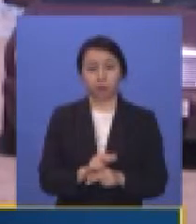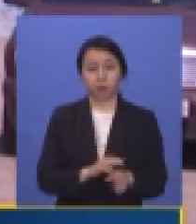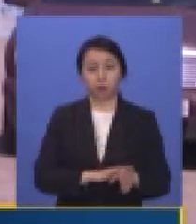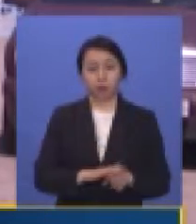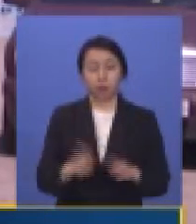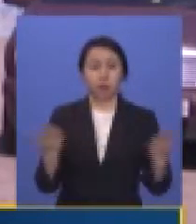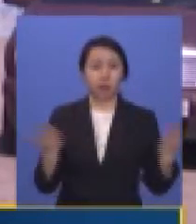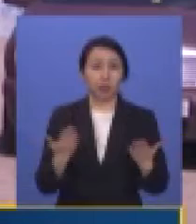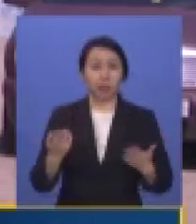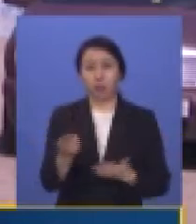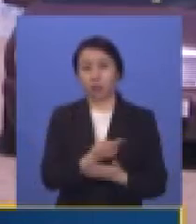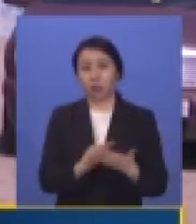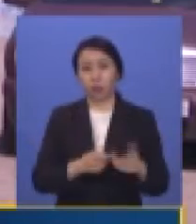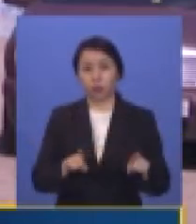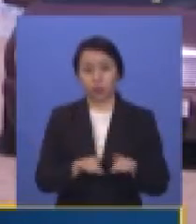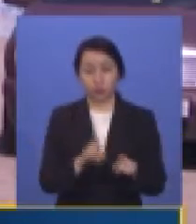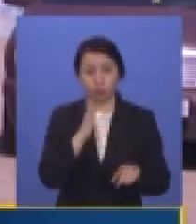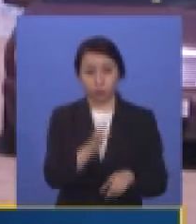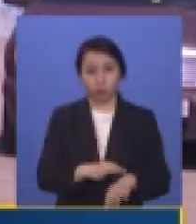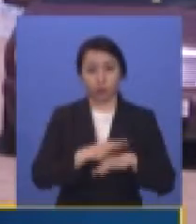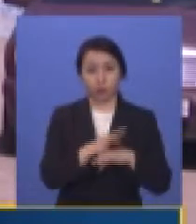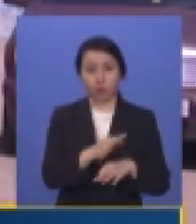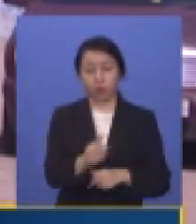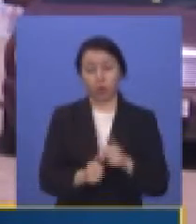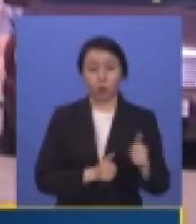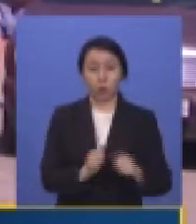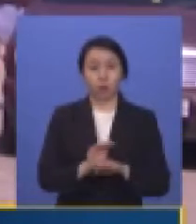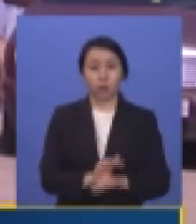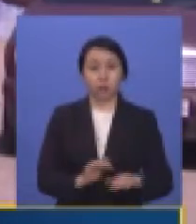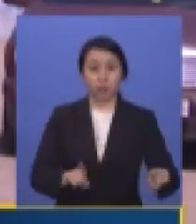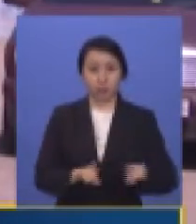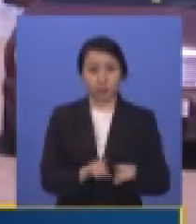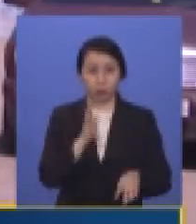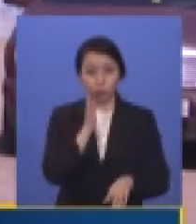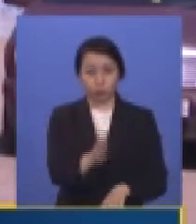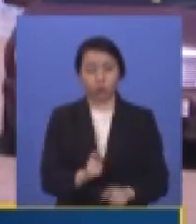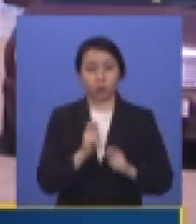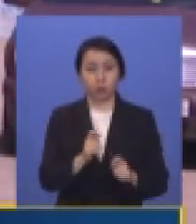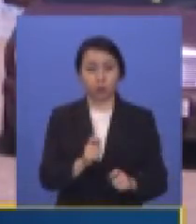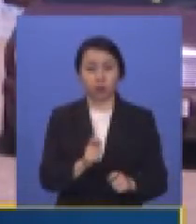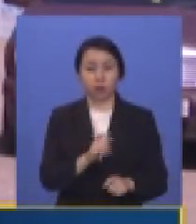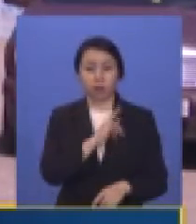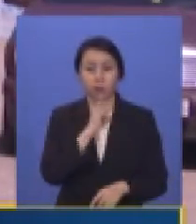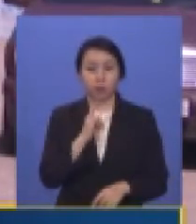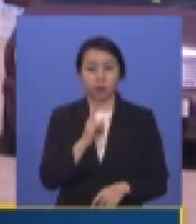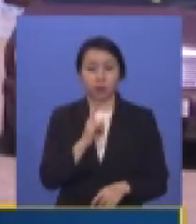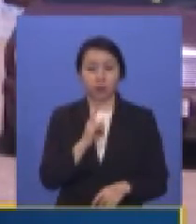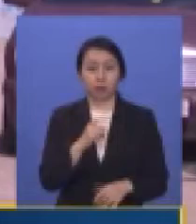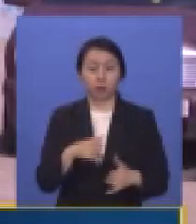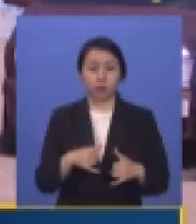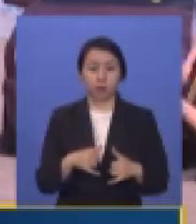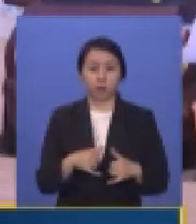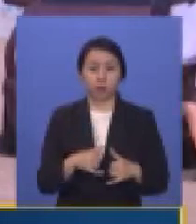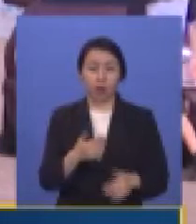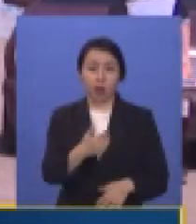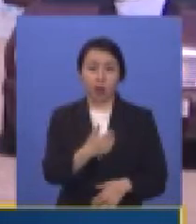выполняют какие-либо рисунки, и также будет проведен среди них конкурс. Детям также будут вручены подарки небольшие, призы, сувениры.